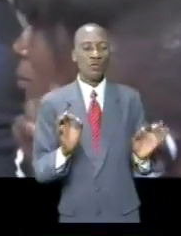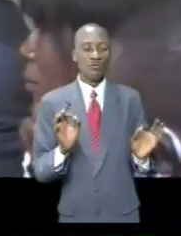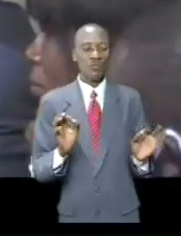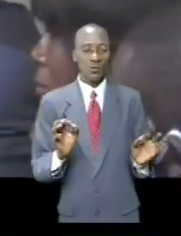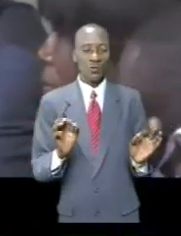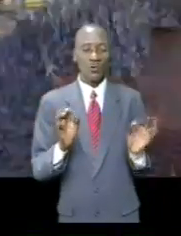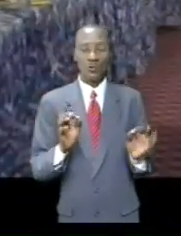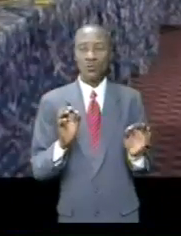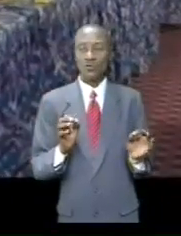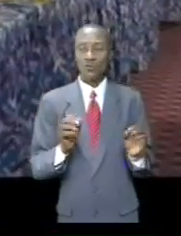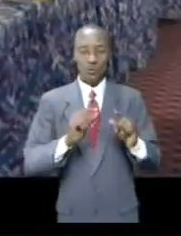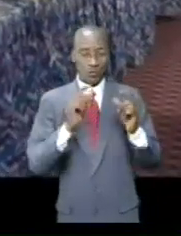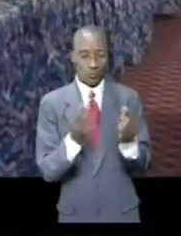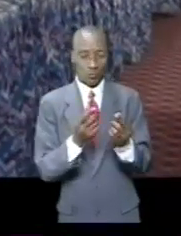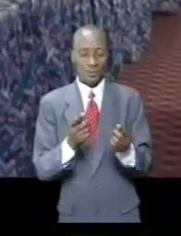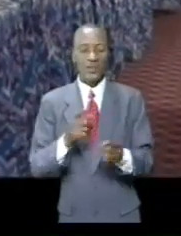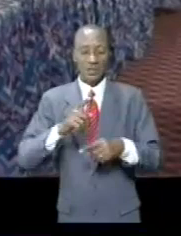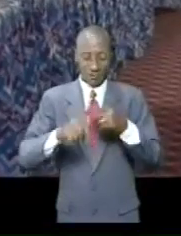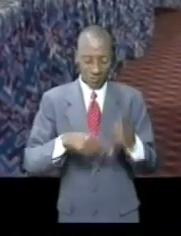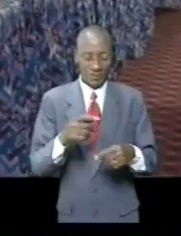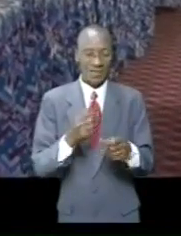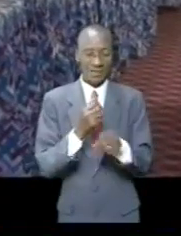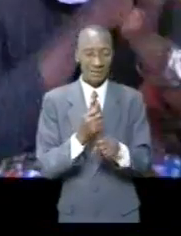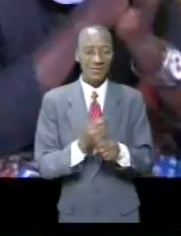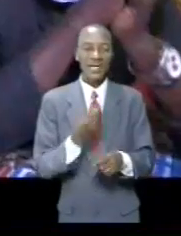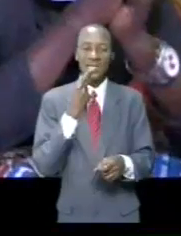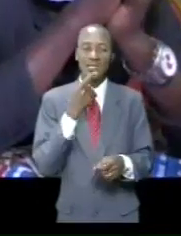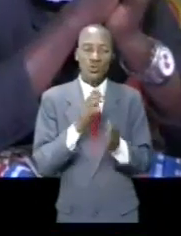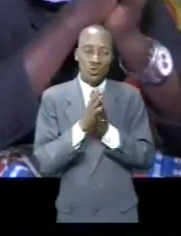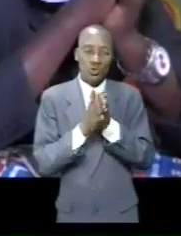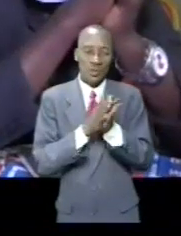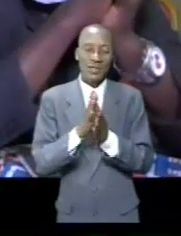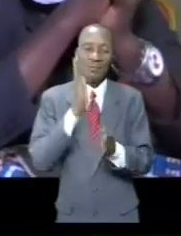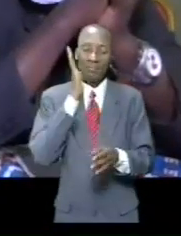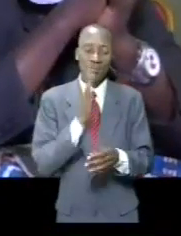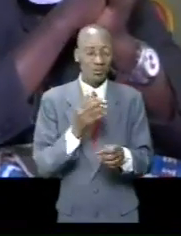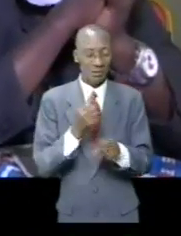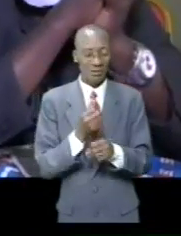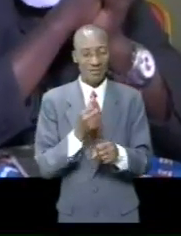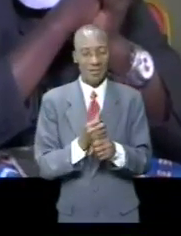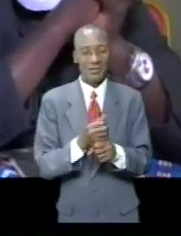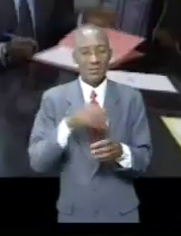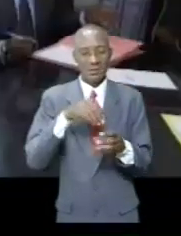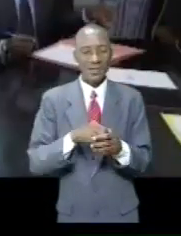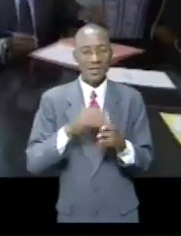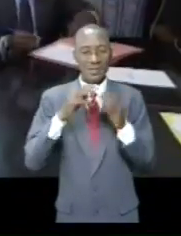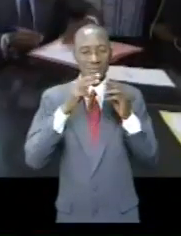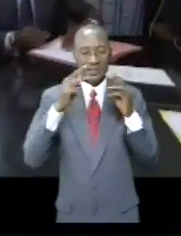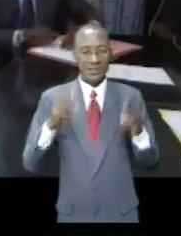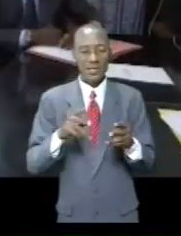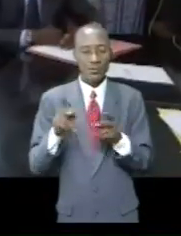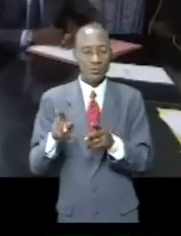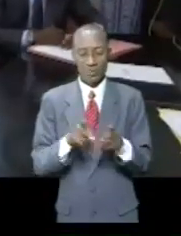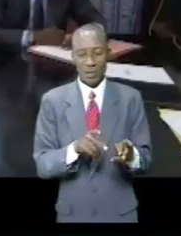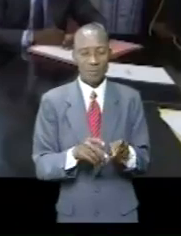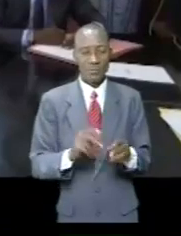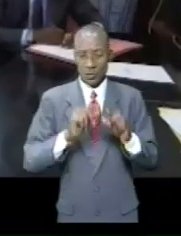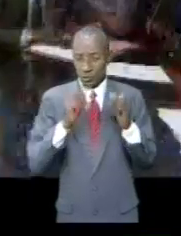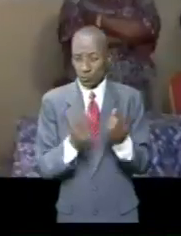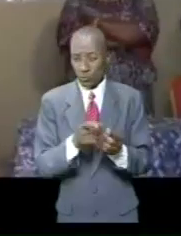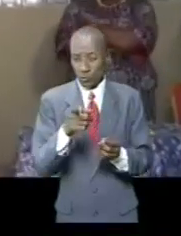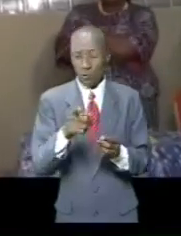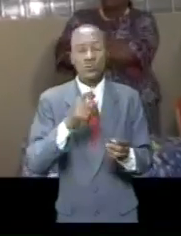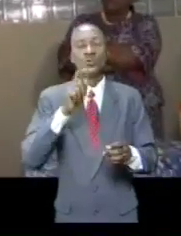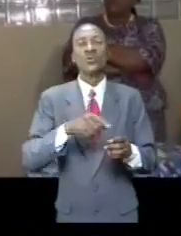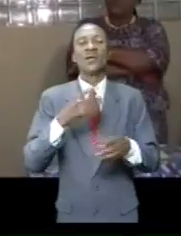Kaimbé, qui selon lui, il travaillera sous l'œil vigilant du ministère du Plan. Il espère voir cette nouvelle équipe orienter son action sur le